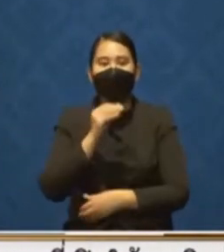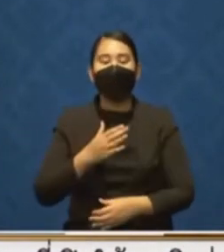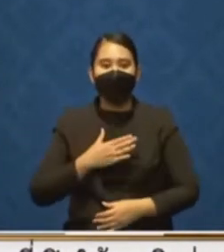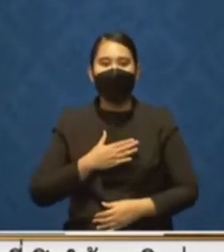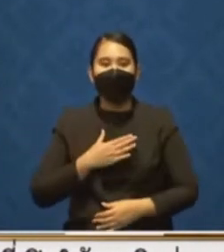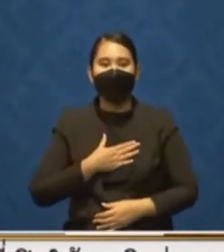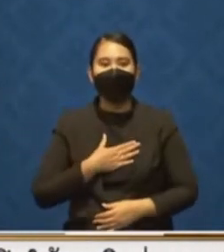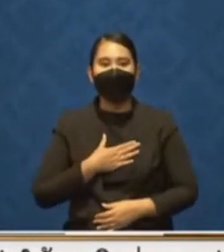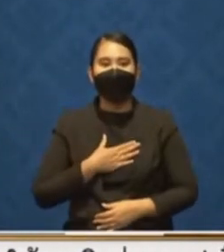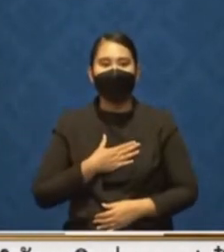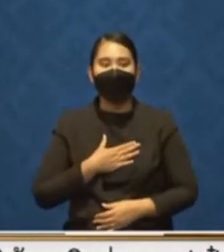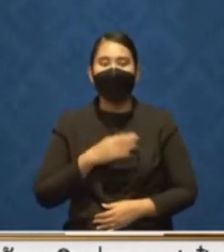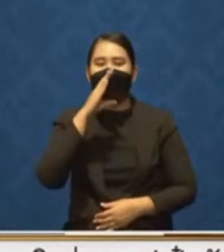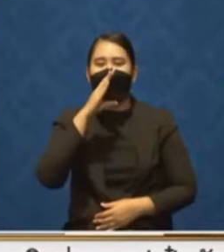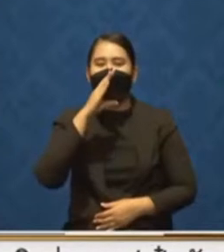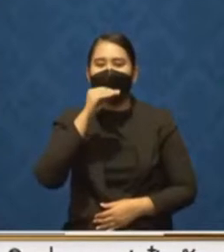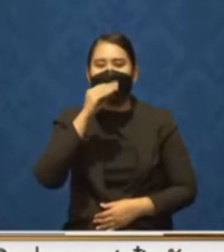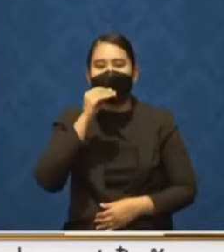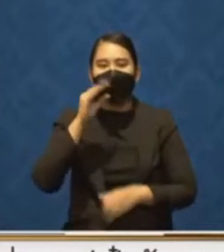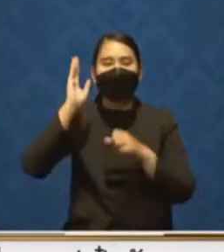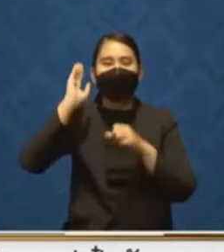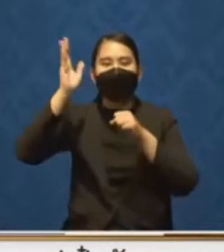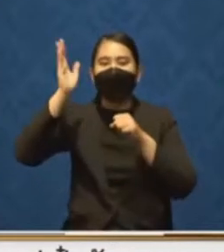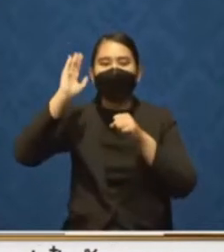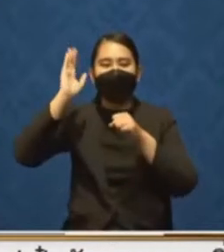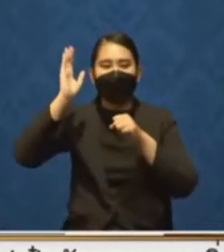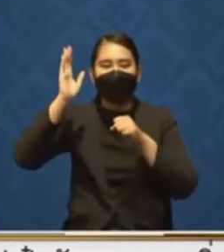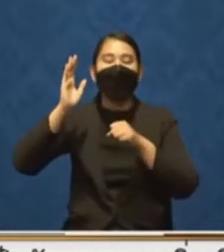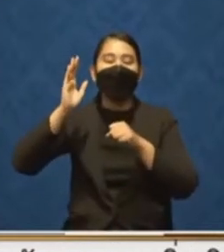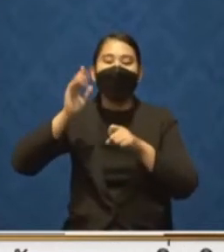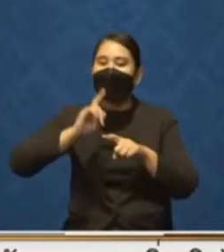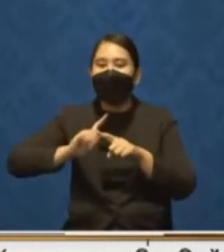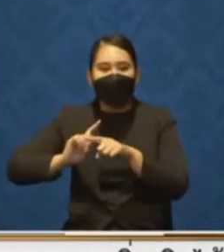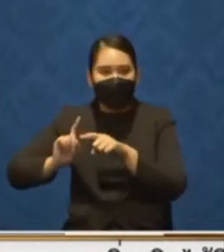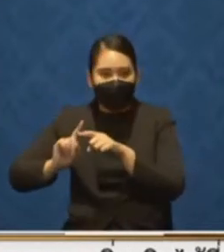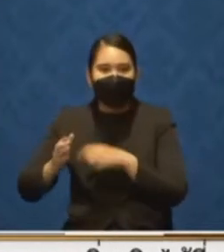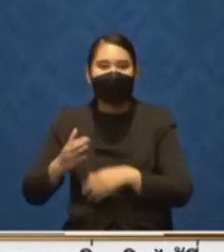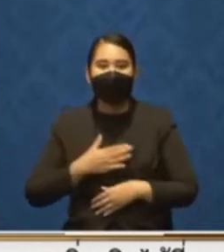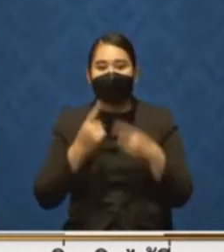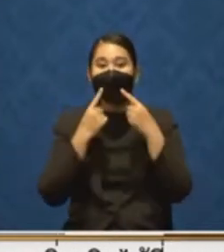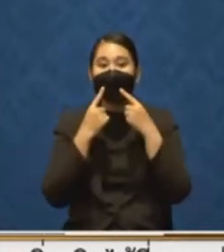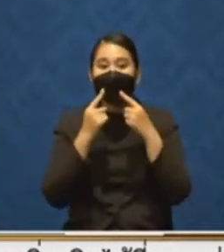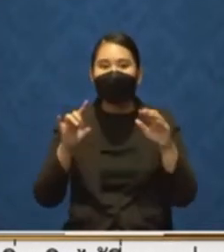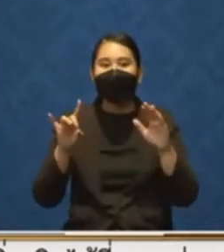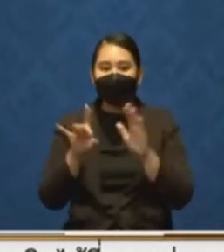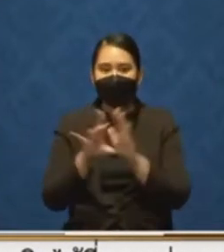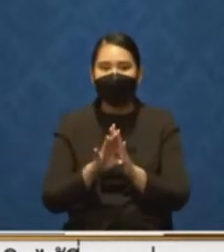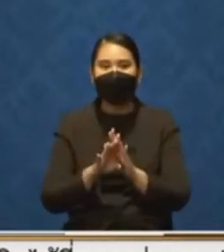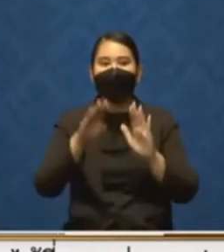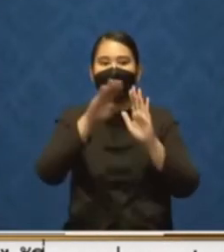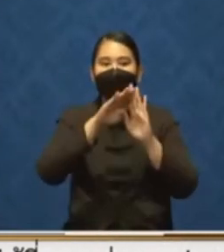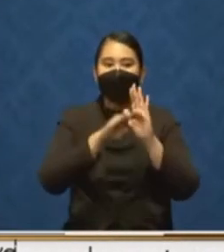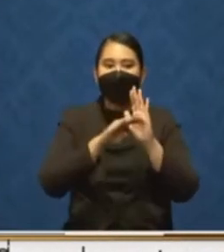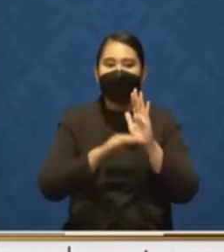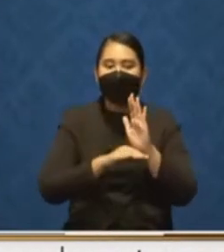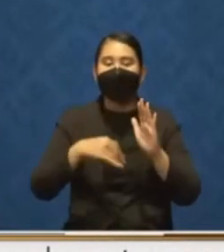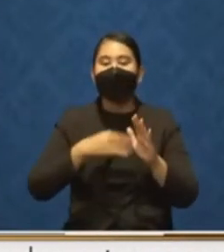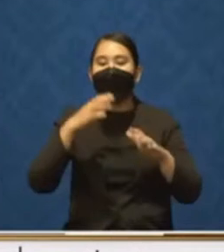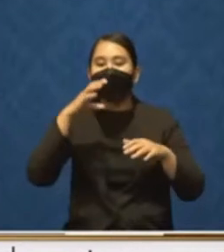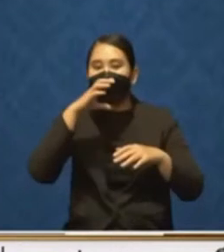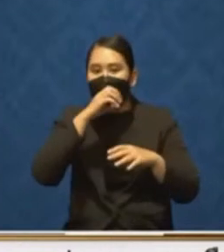คือท่านพูดเยอะเหลือเกินนะก็หลายเรื่องเดี๋ยวผมจะตอบสุดท้ายก็แล้วกันเดี๋ยวคงต่อไปประเด็นไม่ได้มึงต่อในภาพกว้าง